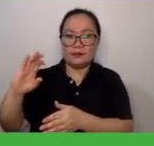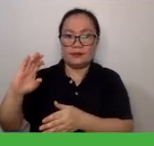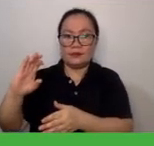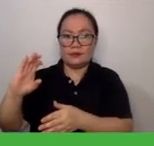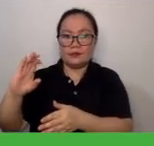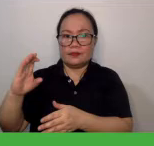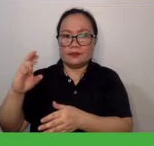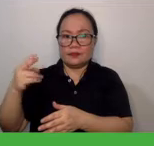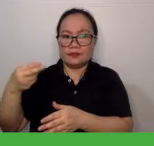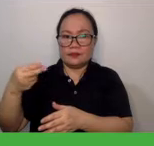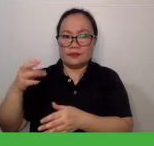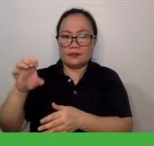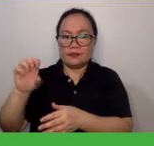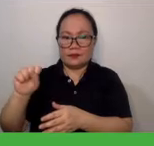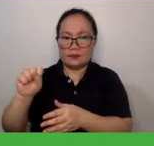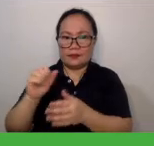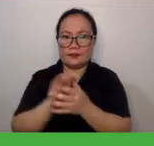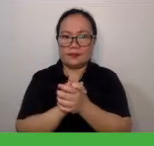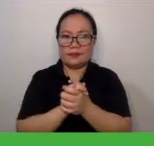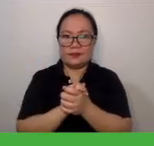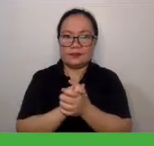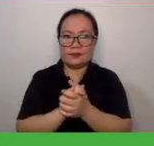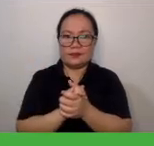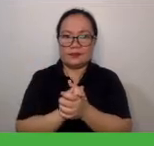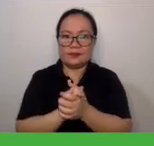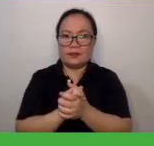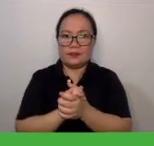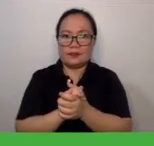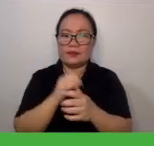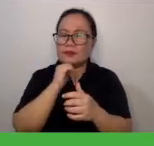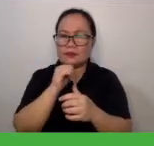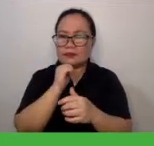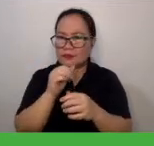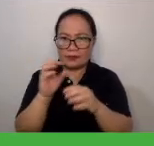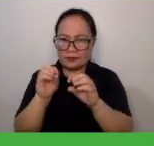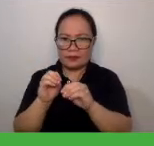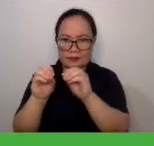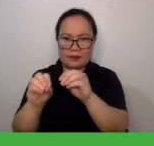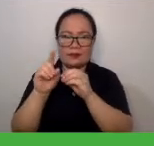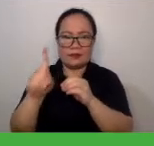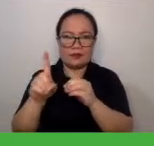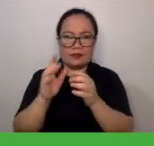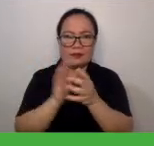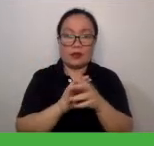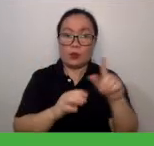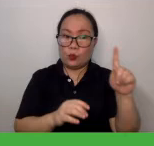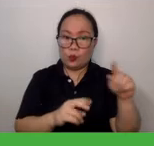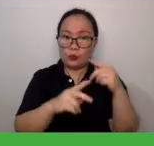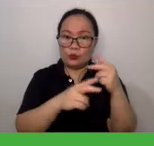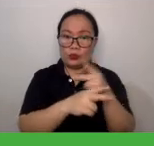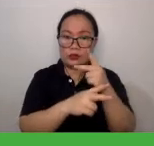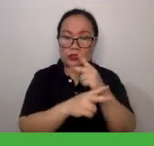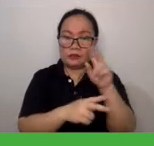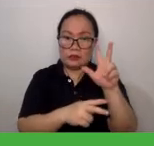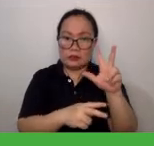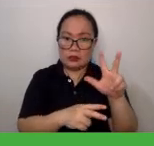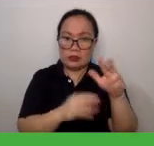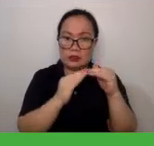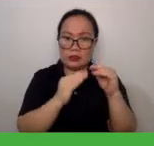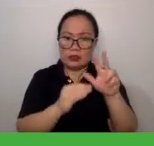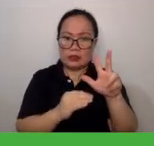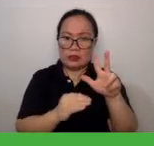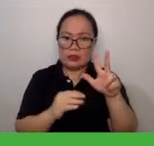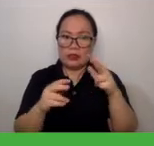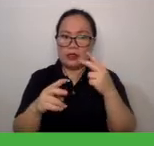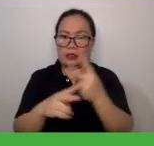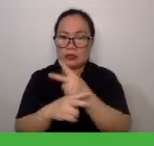over 1. 1 times 1, that is 1 pa rin naman. So, hindi na natin ilalagay. So, 1 times 3, that is 3,